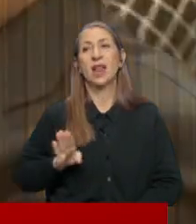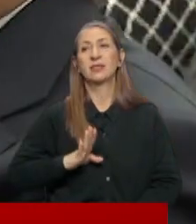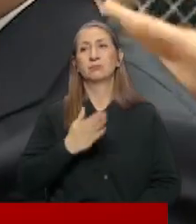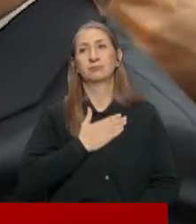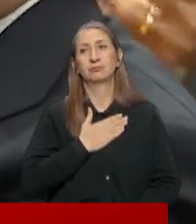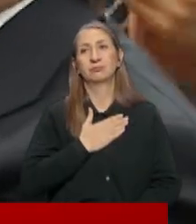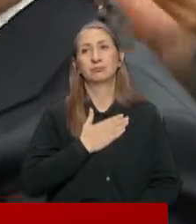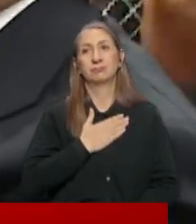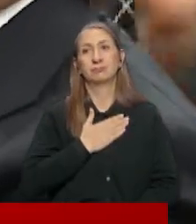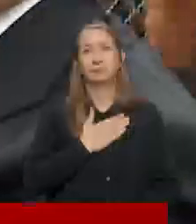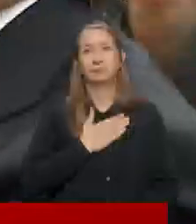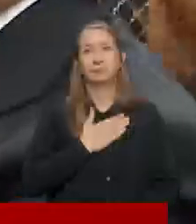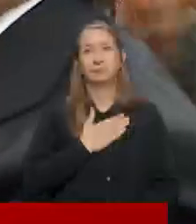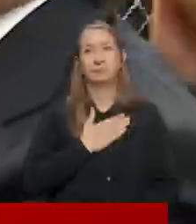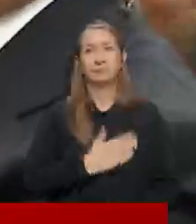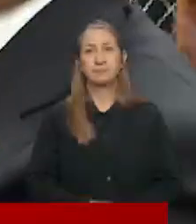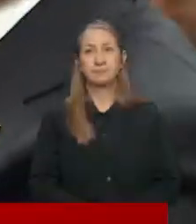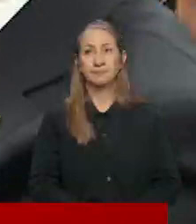evladımdır.